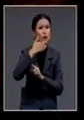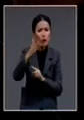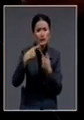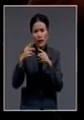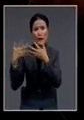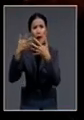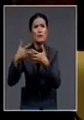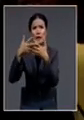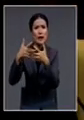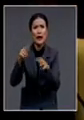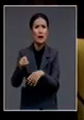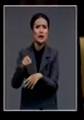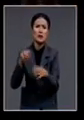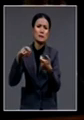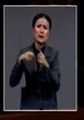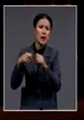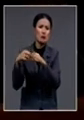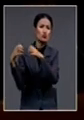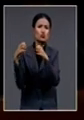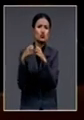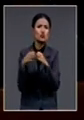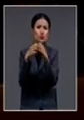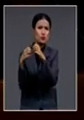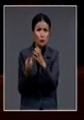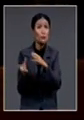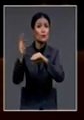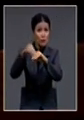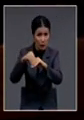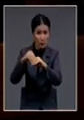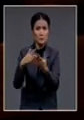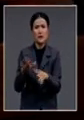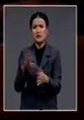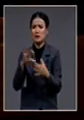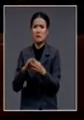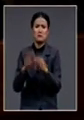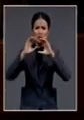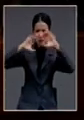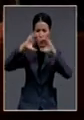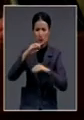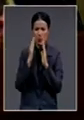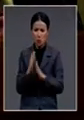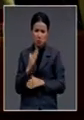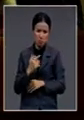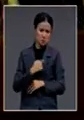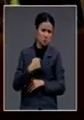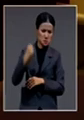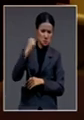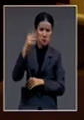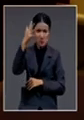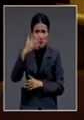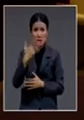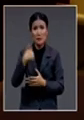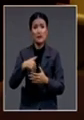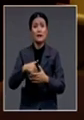ม นะ เรื่องความไม่เท่าเทียมกันเนี่ยเขามีปัญหาเพิ่มมากขึ้นความน่าเชื่อถือความเชื่อมั่นต่อรัฐบาลก็ลดลงด้วยก็เป็นเหตุผ